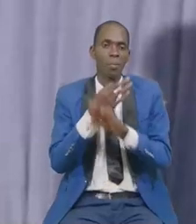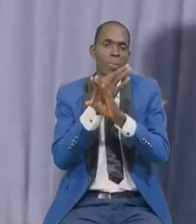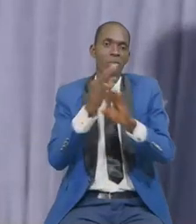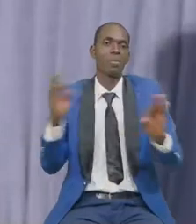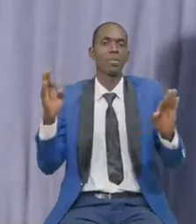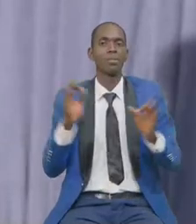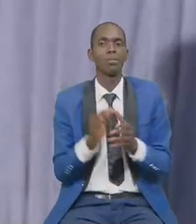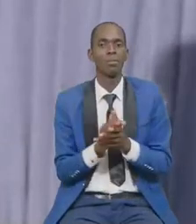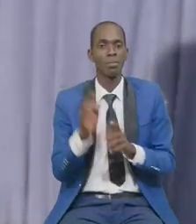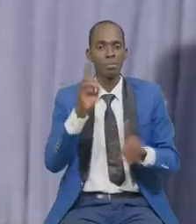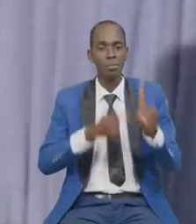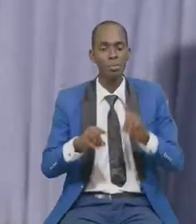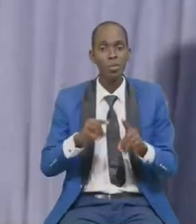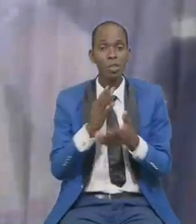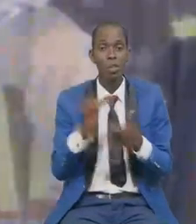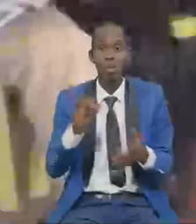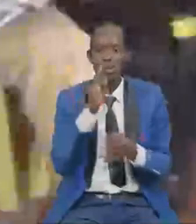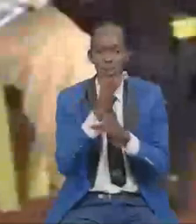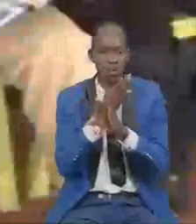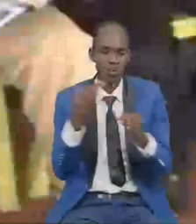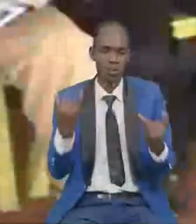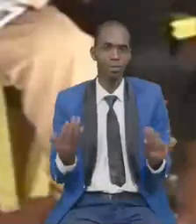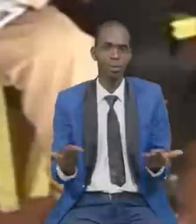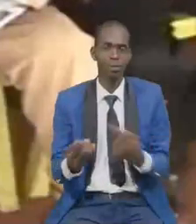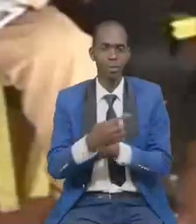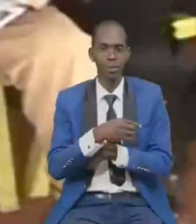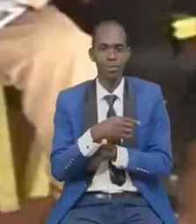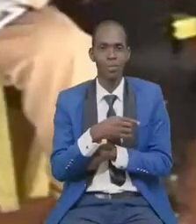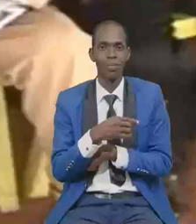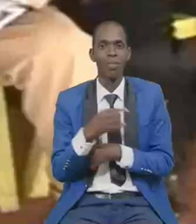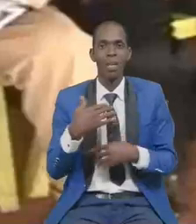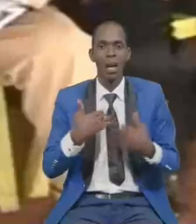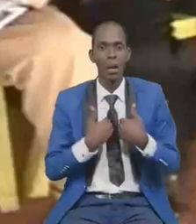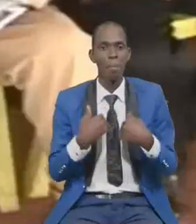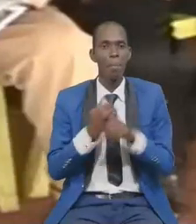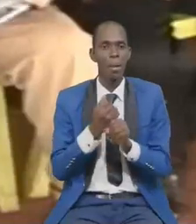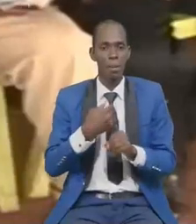Quelqu'un est libre là-bas. M'a affranchi.